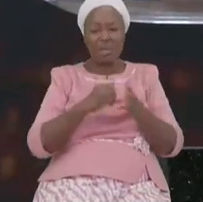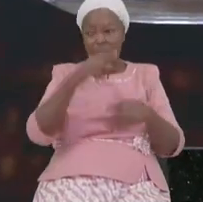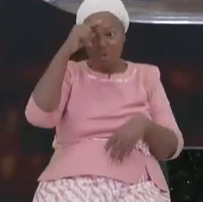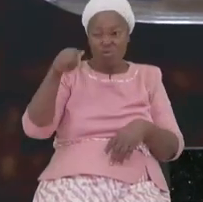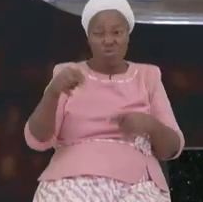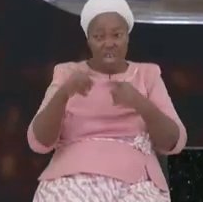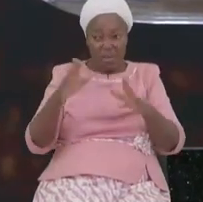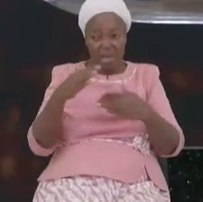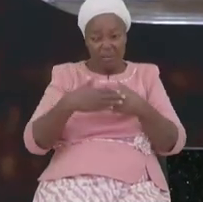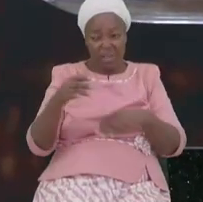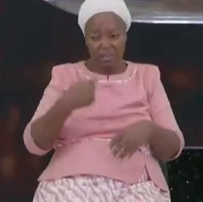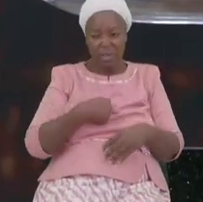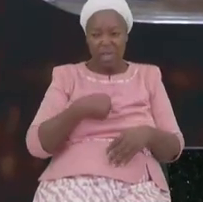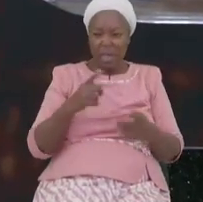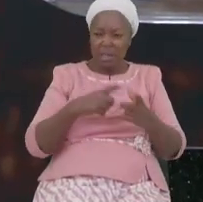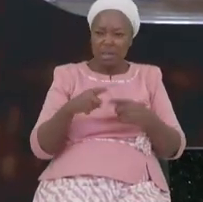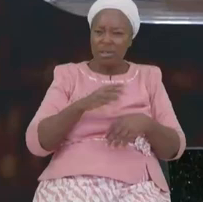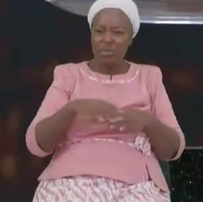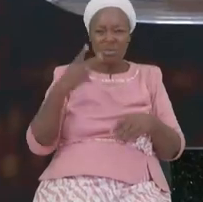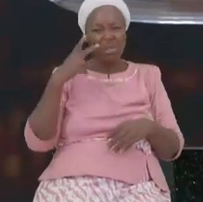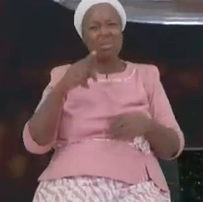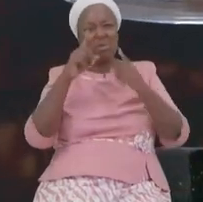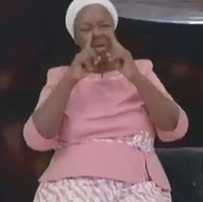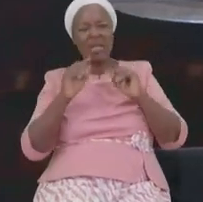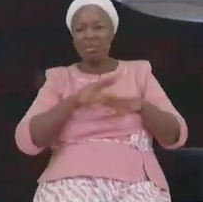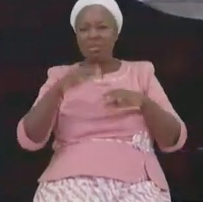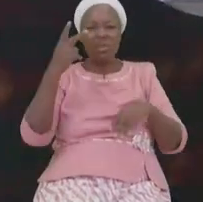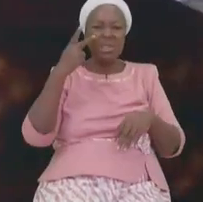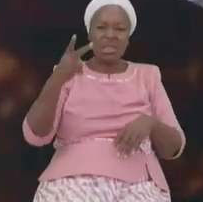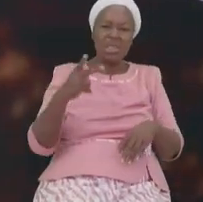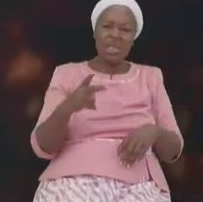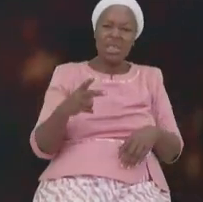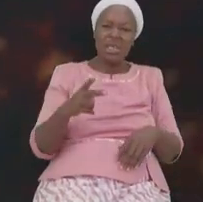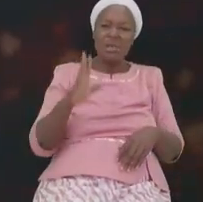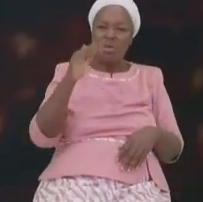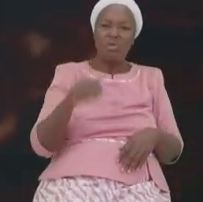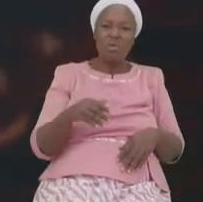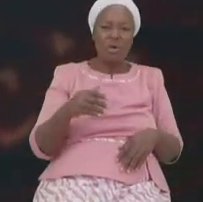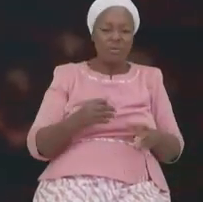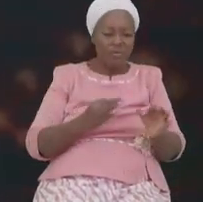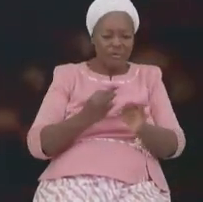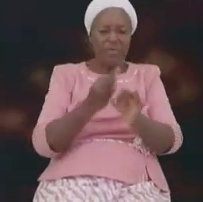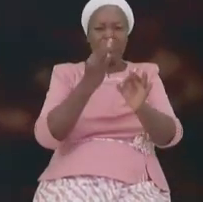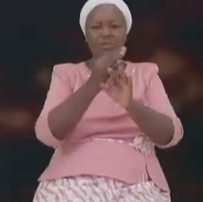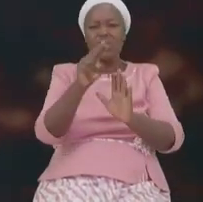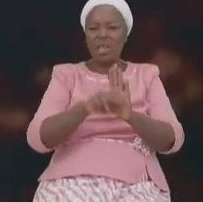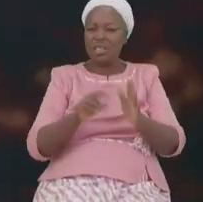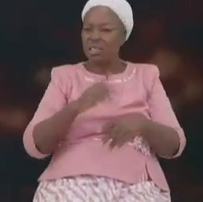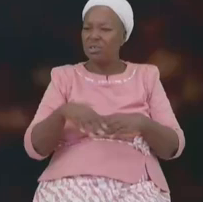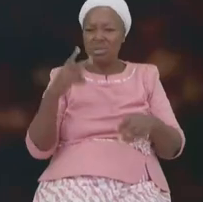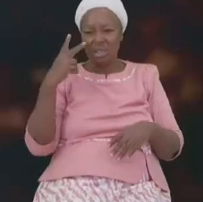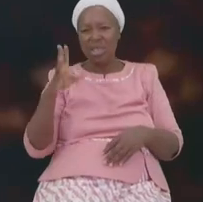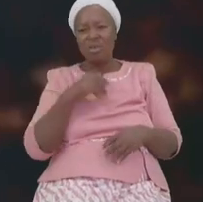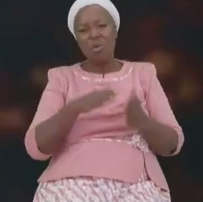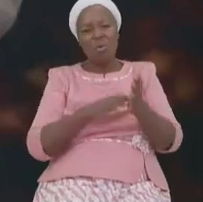Et ils ne reconnaissent pas tes pleurs. Ils ne considèrent même pas ta crainte. Ils ne reconnaissent pas tes faiblesses.